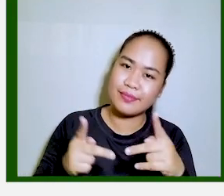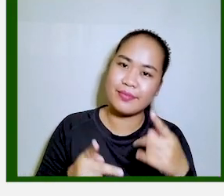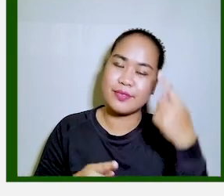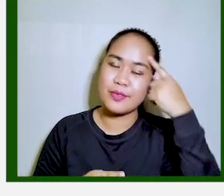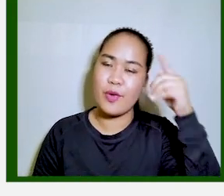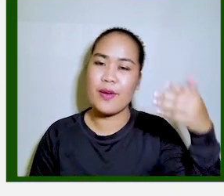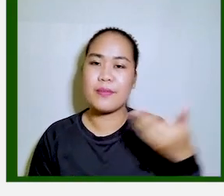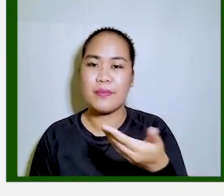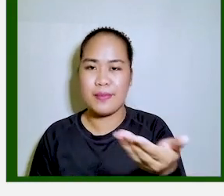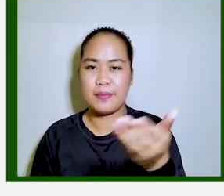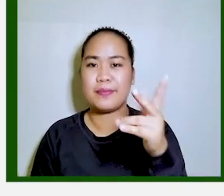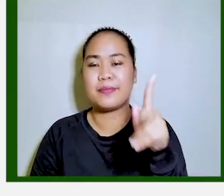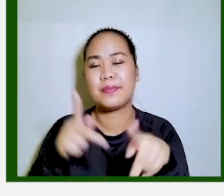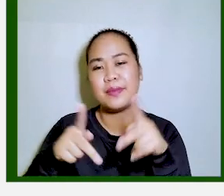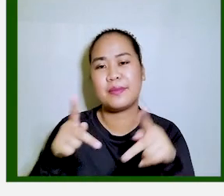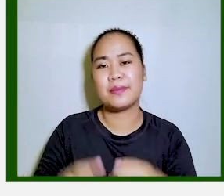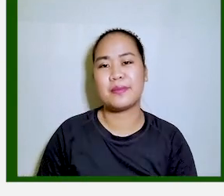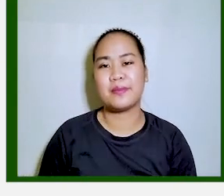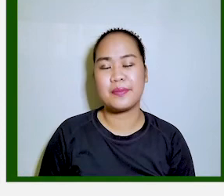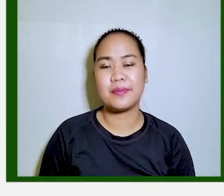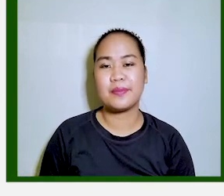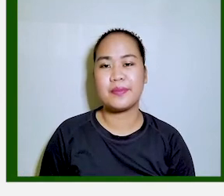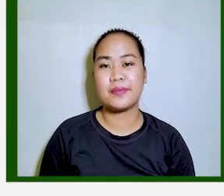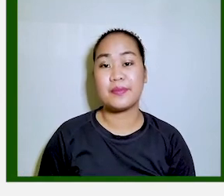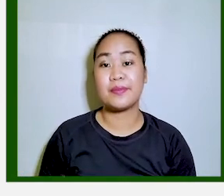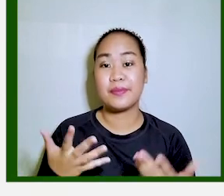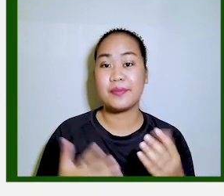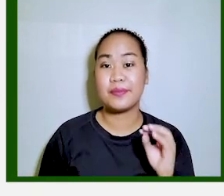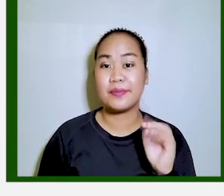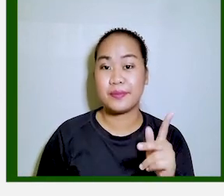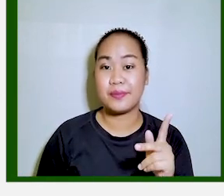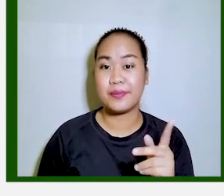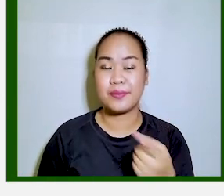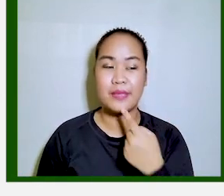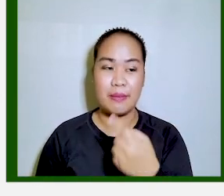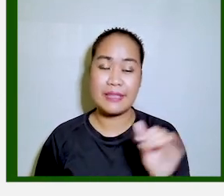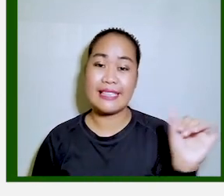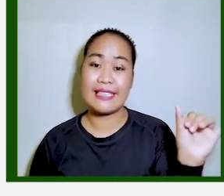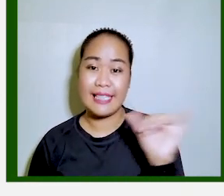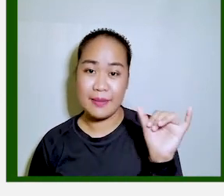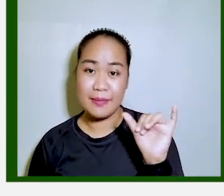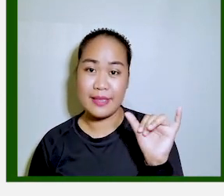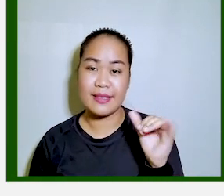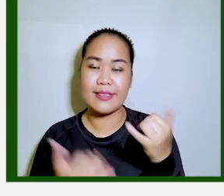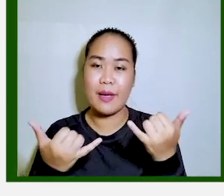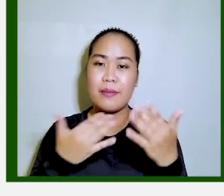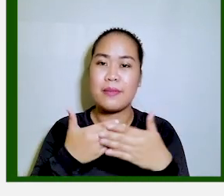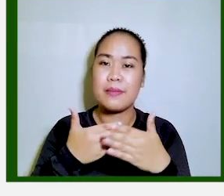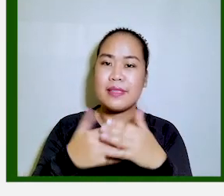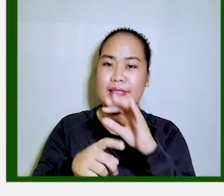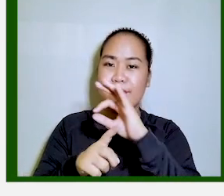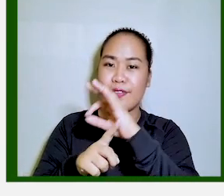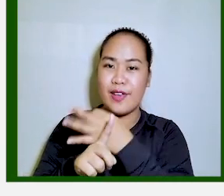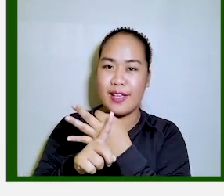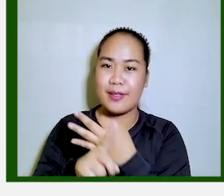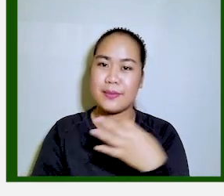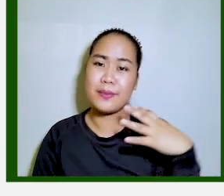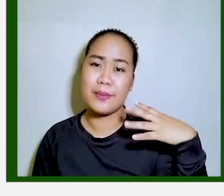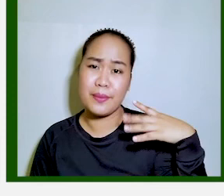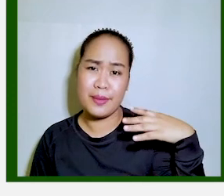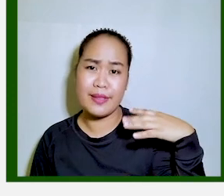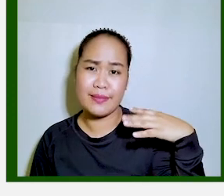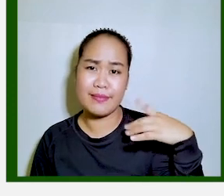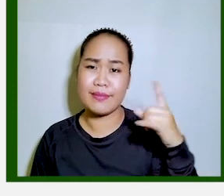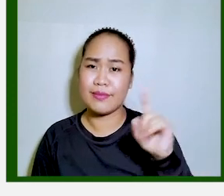Pasigenyo. Okay, so tayo naman, no? Tulad na sabi ko kanina, magfe-February na. So abangan po natin anong